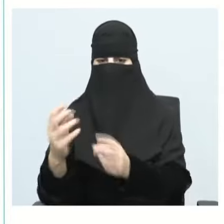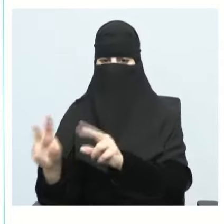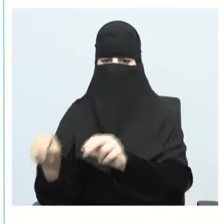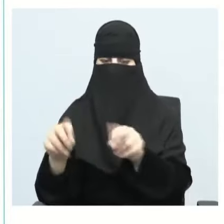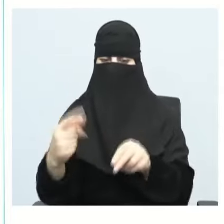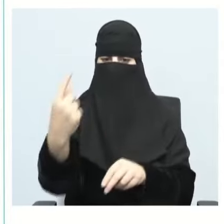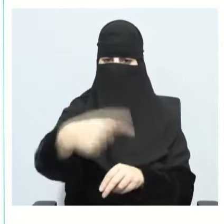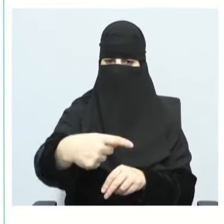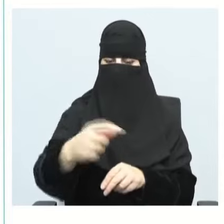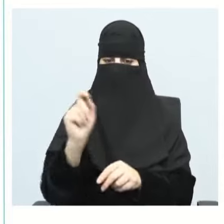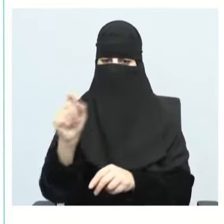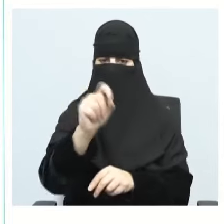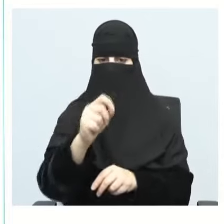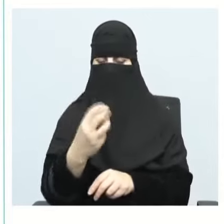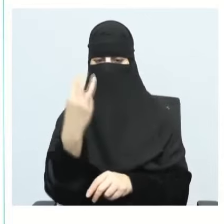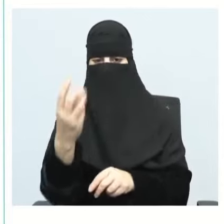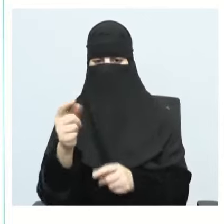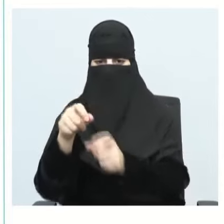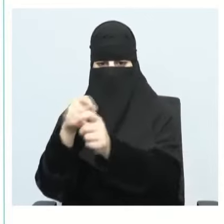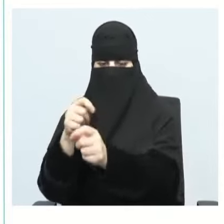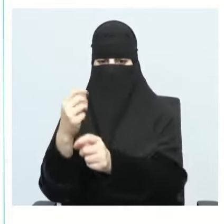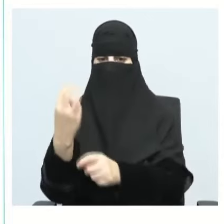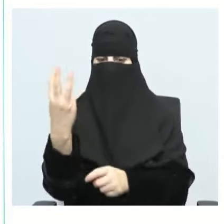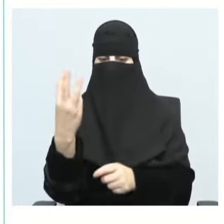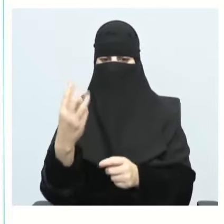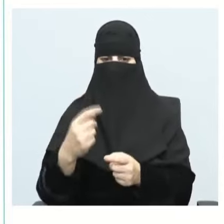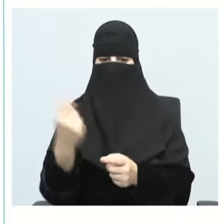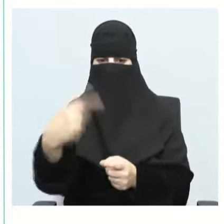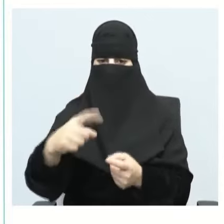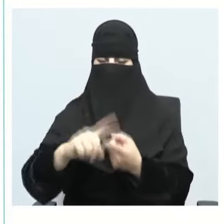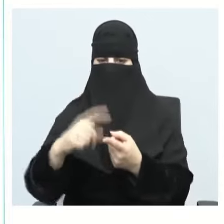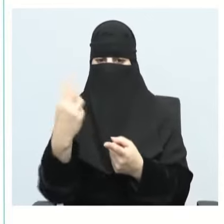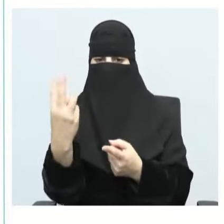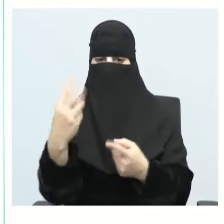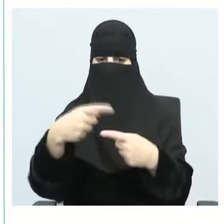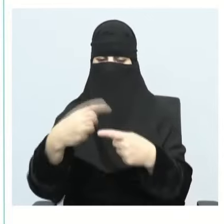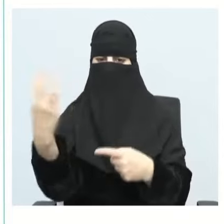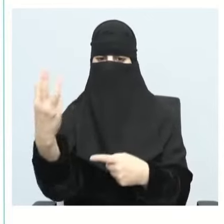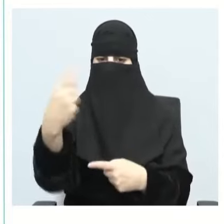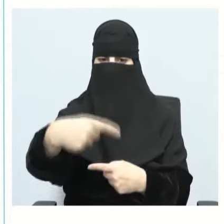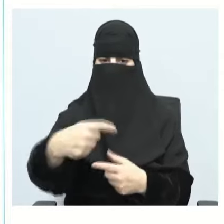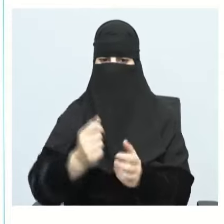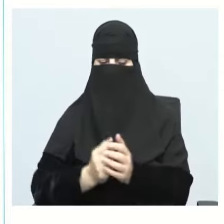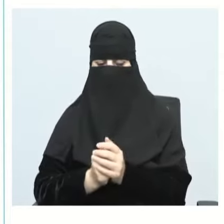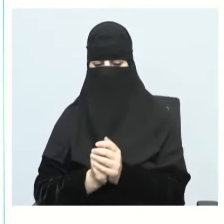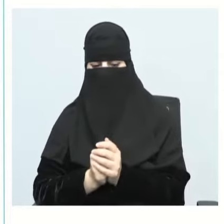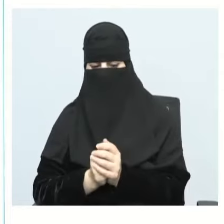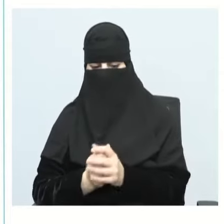والسهم الاخر يمثل ثلاث نقاط راح تجمع العشره مع الثلاثه يكون الجواب ثلاثه عشر